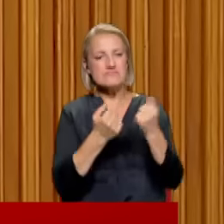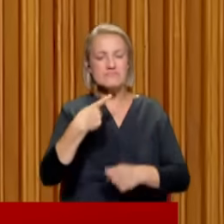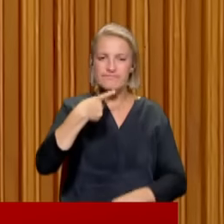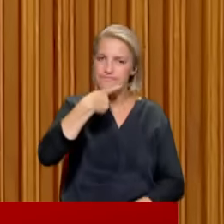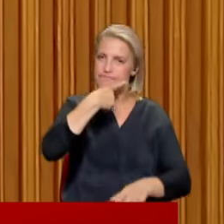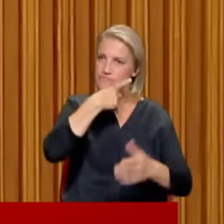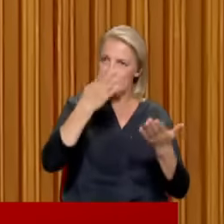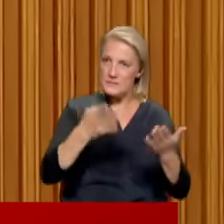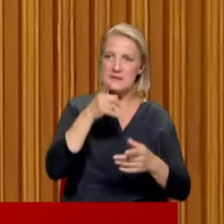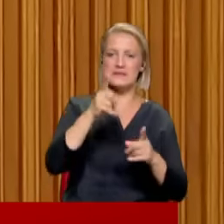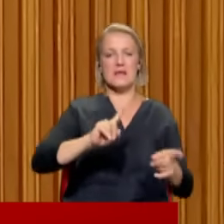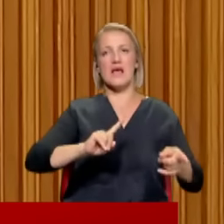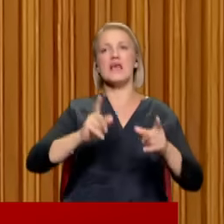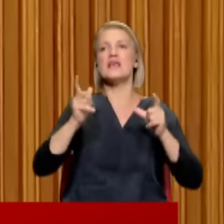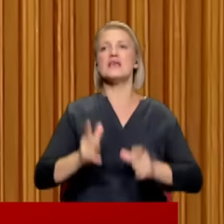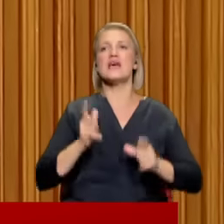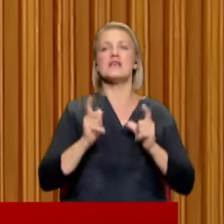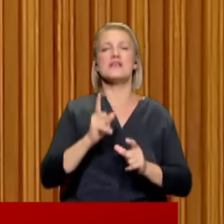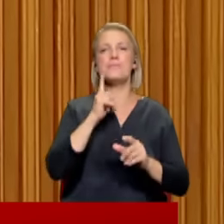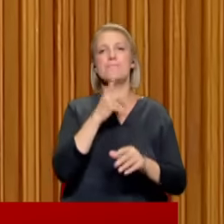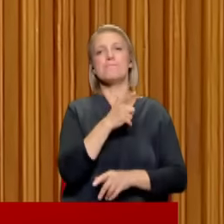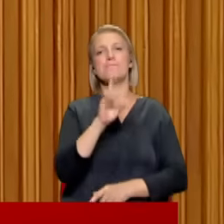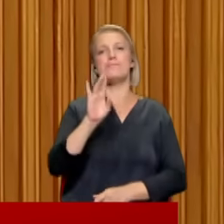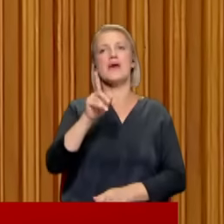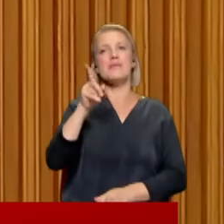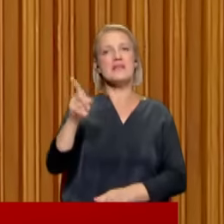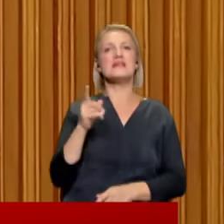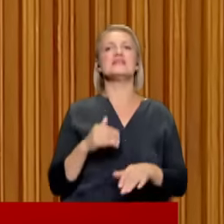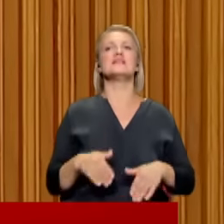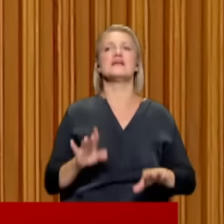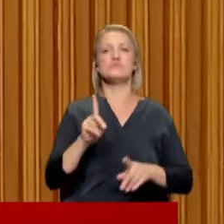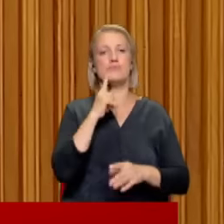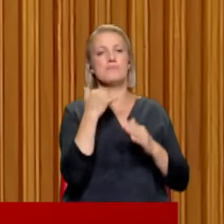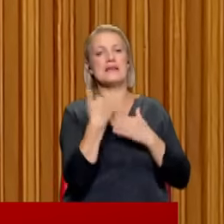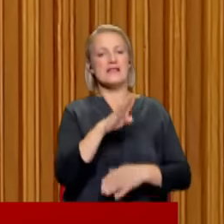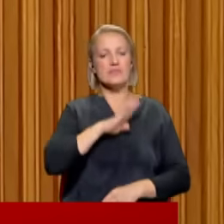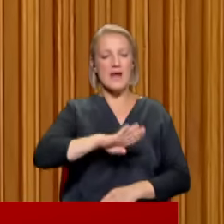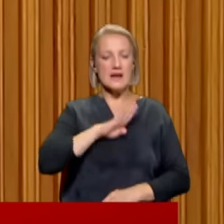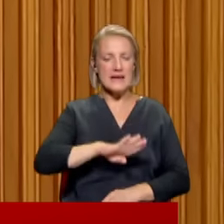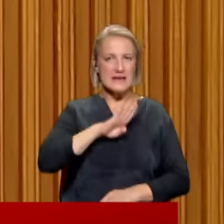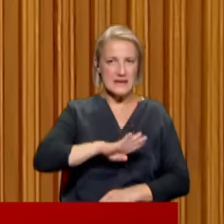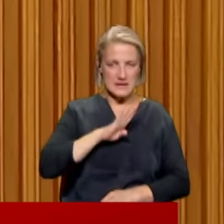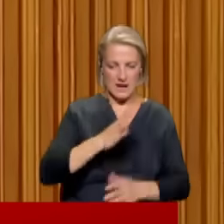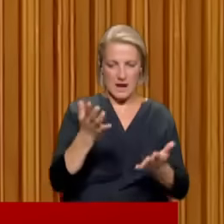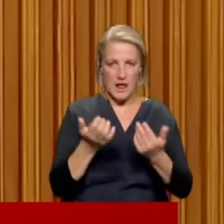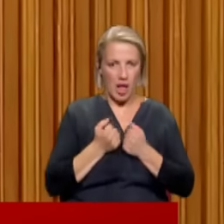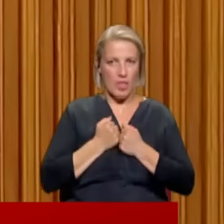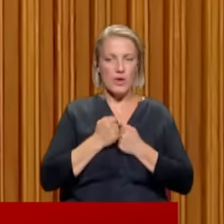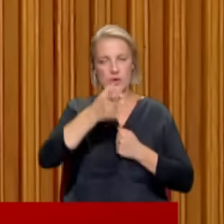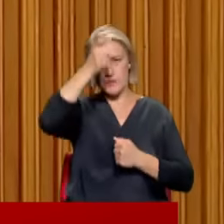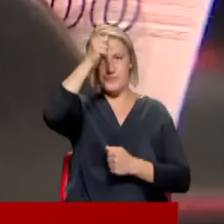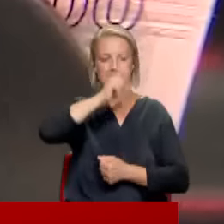zorlanıyorsanız Sizin yeriniz Sözde milliyetçilerin yeri değil bu Milletin derdiyle dertlenen Türkiye